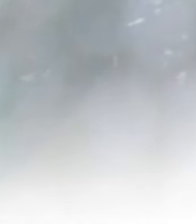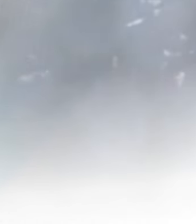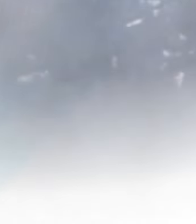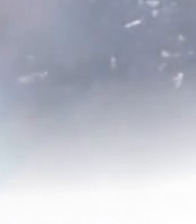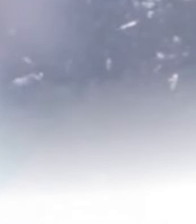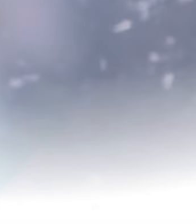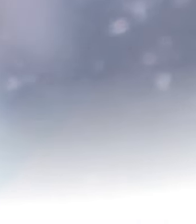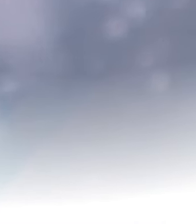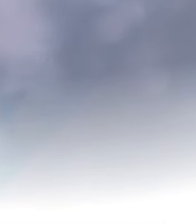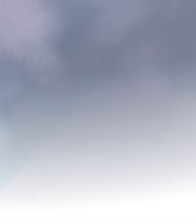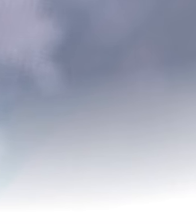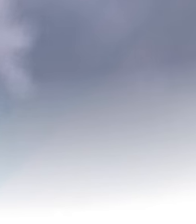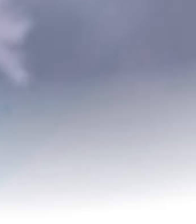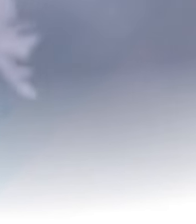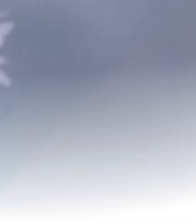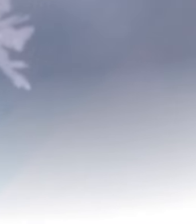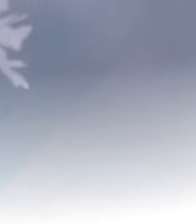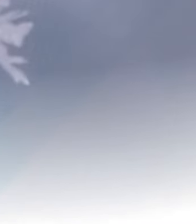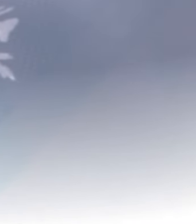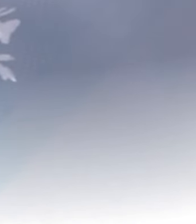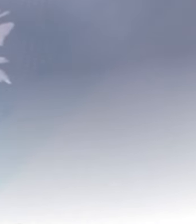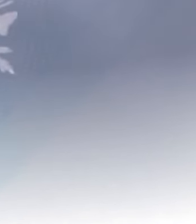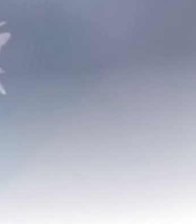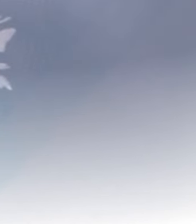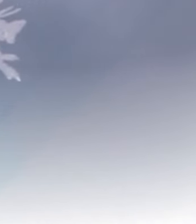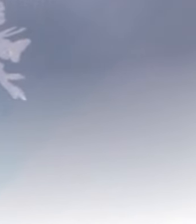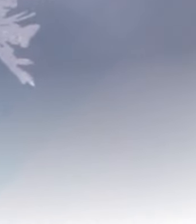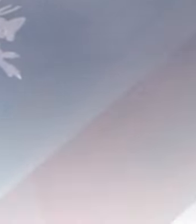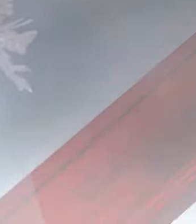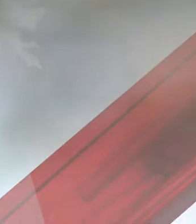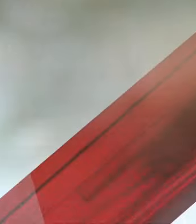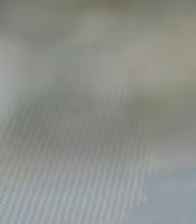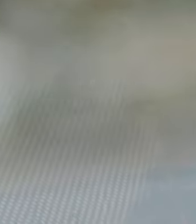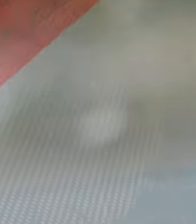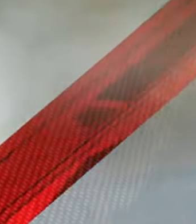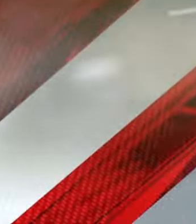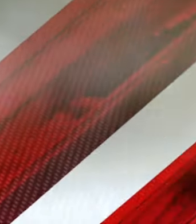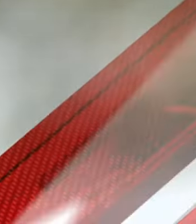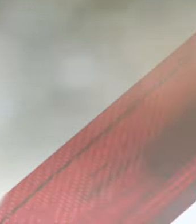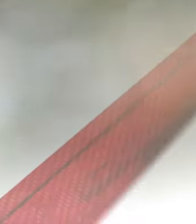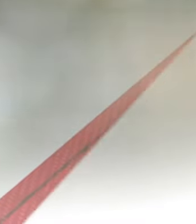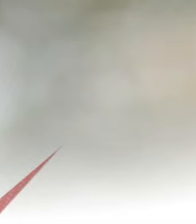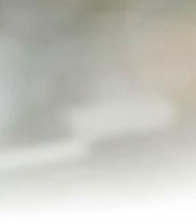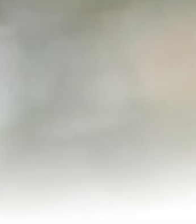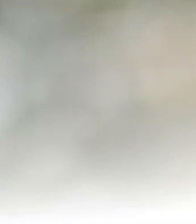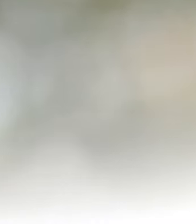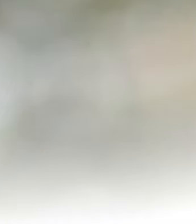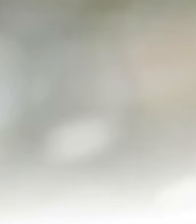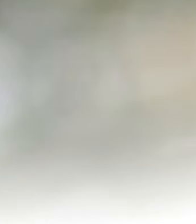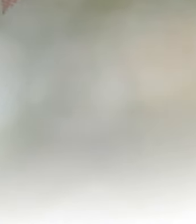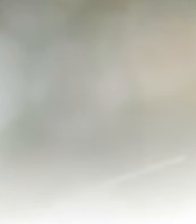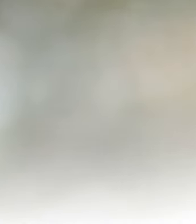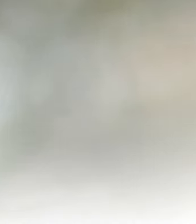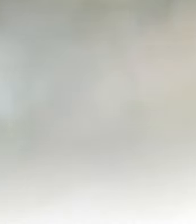хвіліны пачынаецца сёмы дзень месяцовага цыклу. Чатвер будзе спрыяльнам для актыўнай